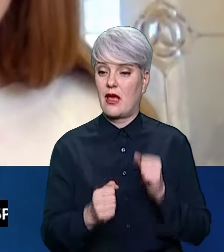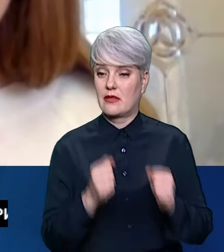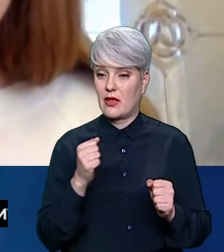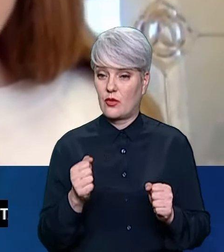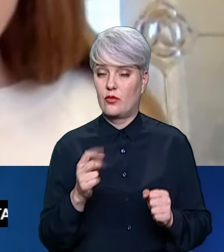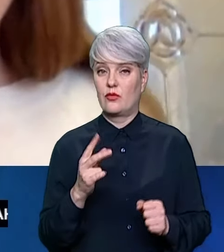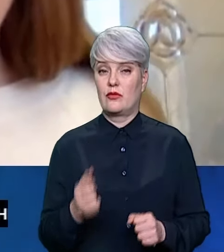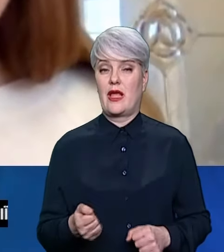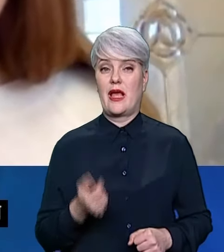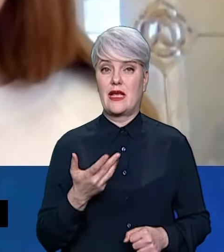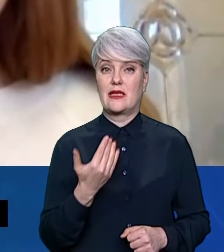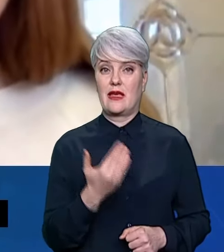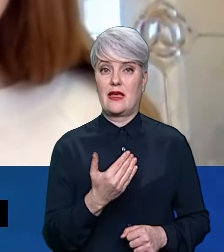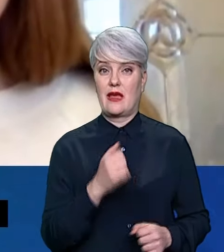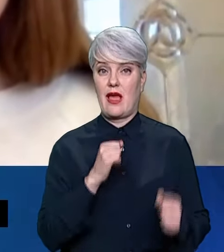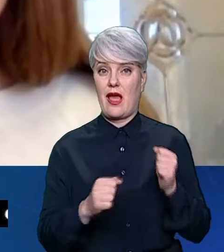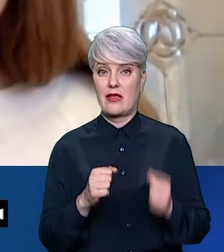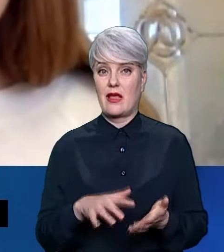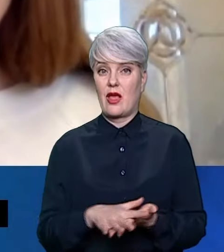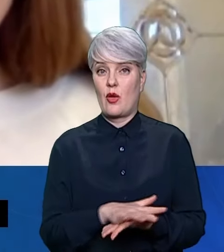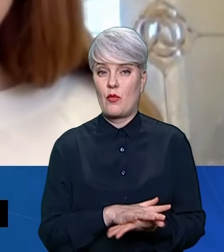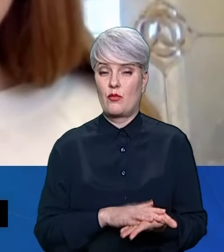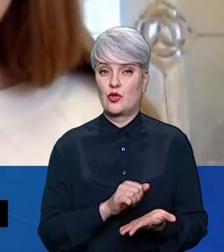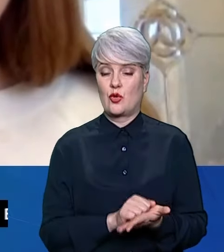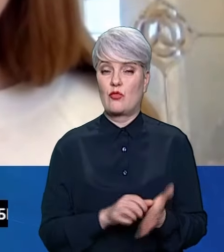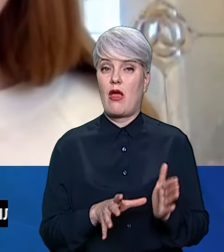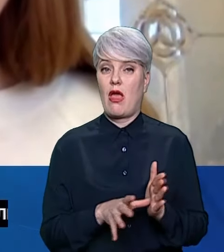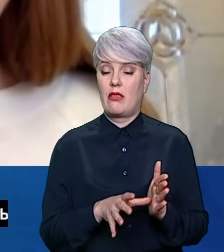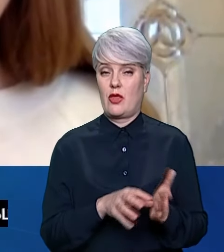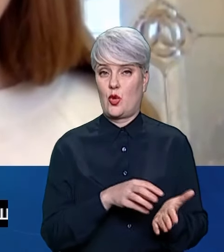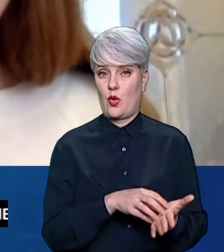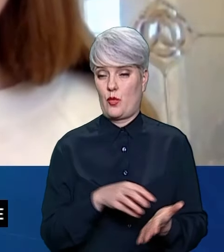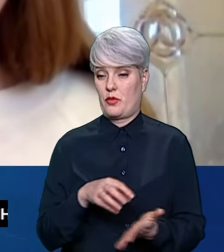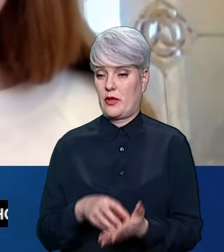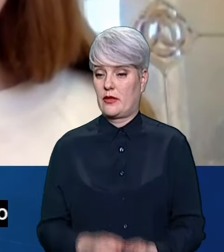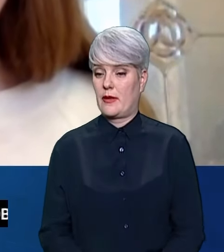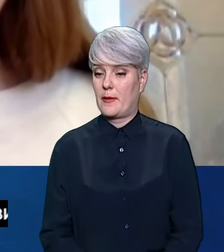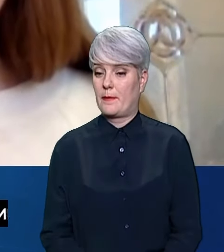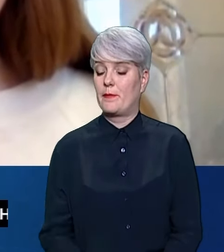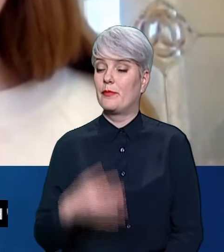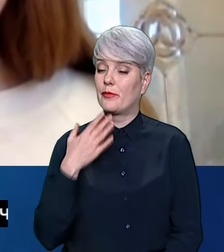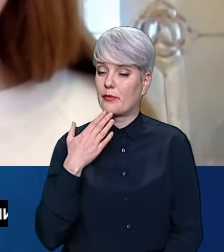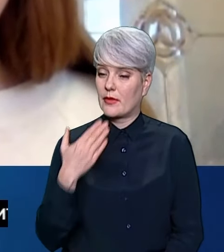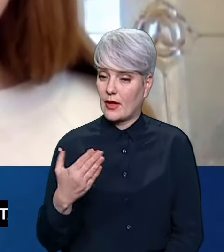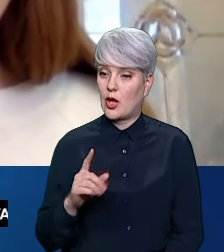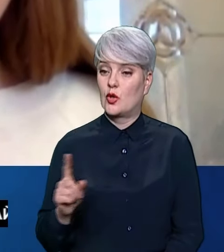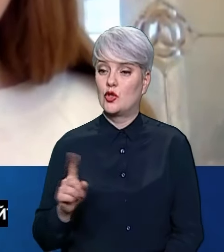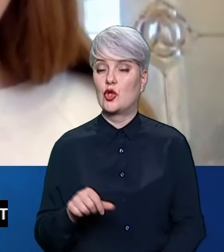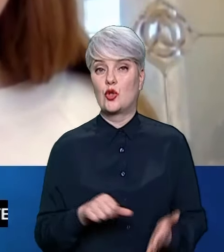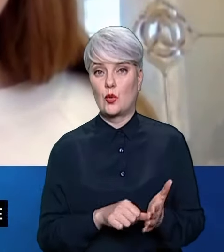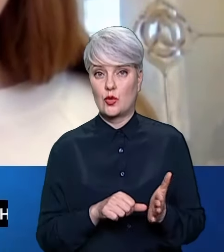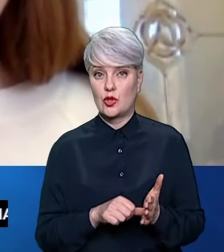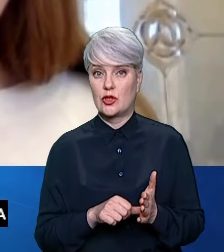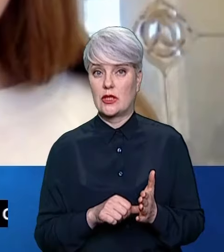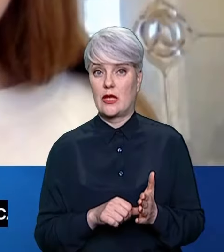наскільки їхні атаки завдають пошкоджень енергооб'єктам. Дякуємо, пані Світлано, за те, що долучилися